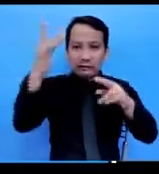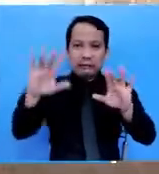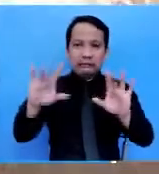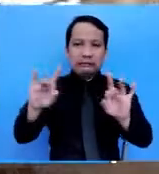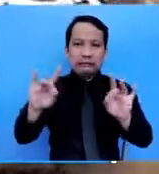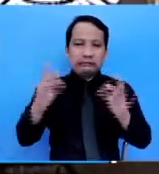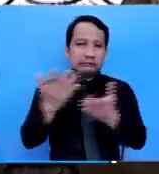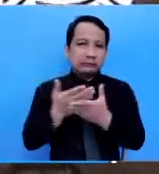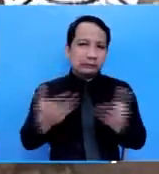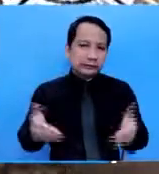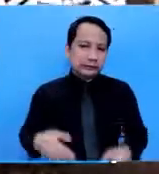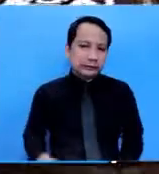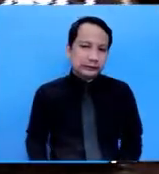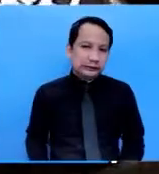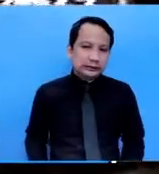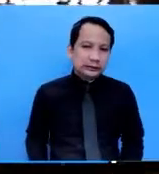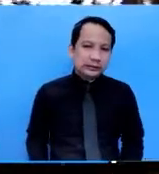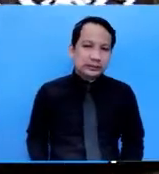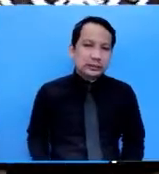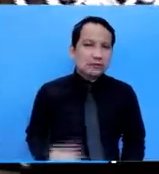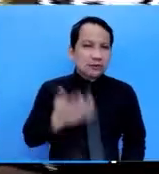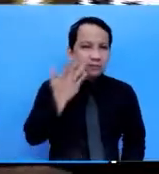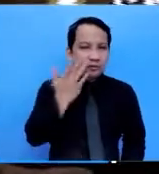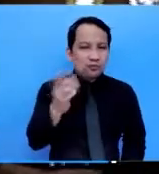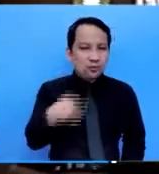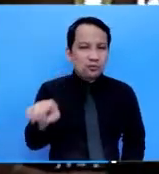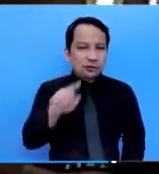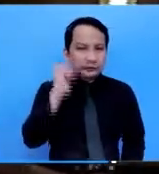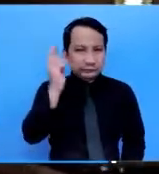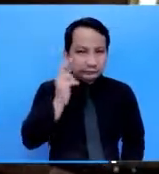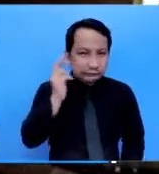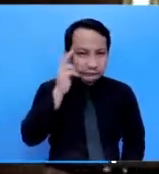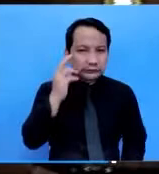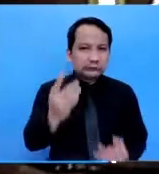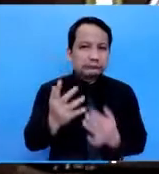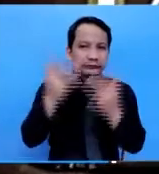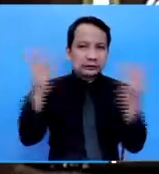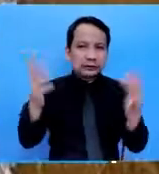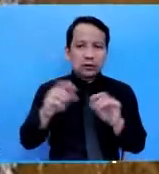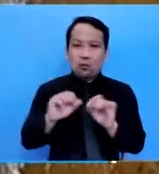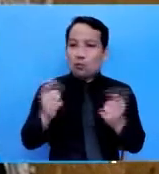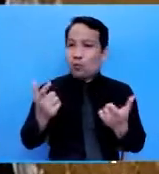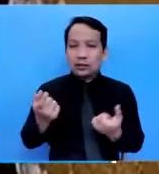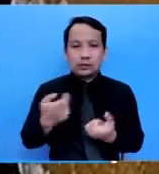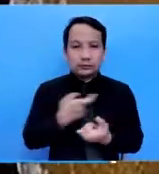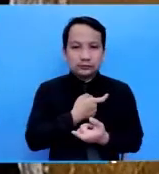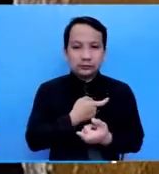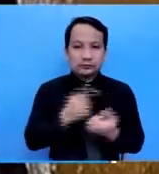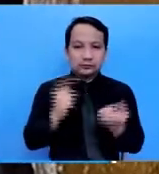light materials. Iniimbestigahan na ang sanhi ng sunog. Wala namang nasaktan sa insidente.